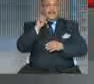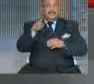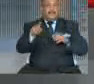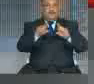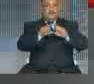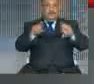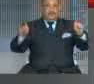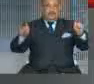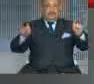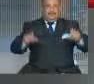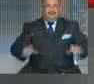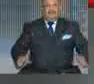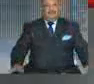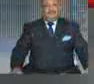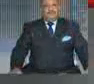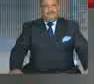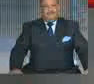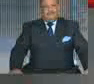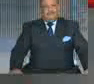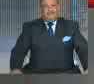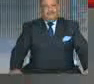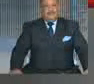24 362 080 أو